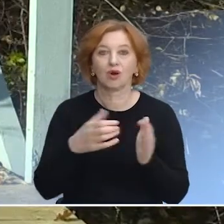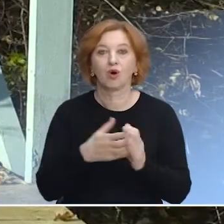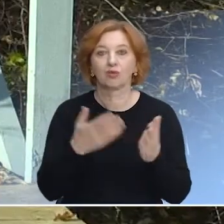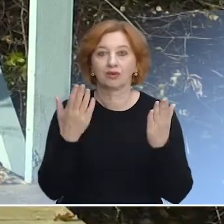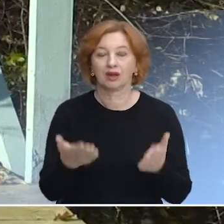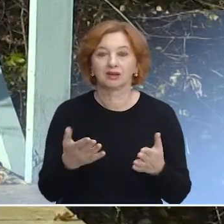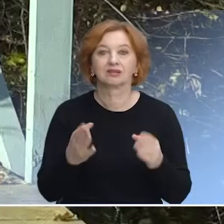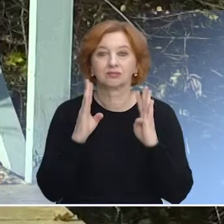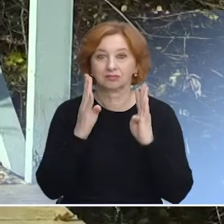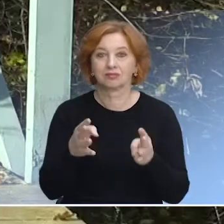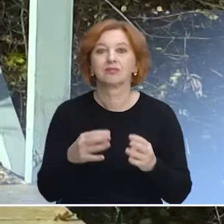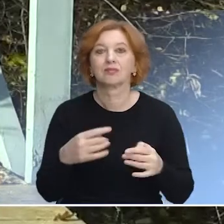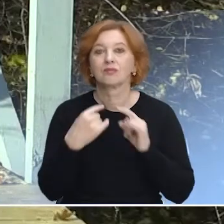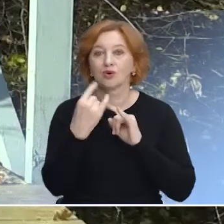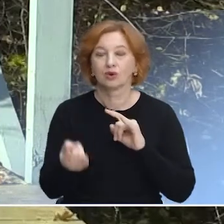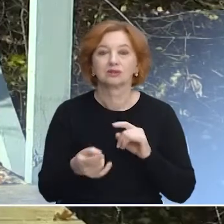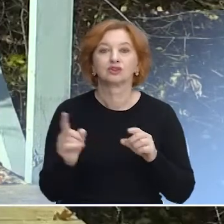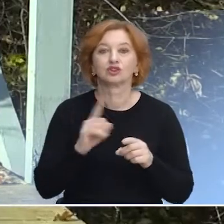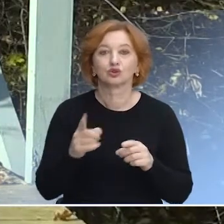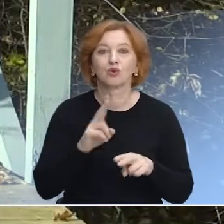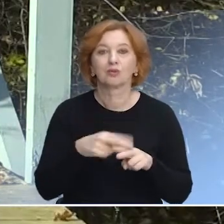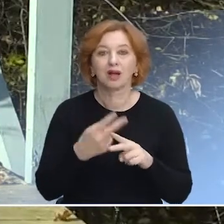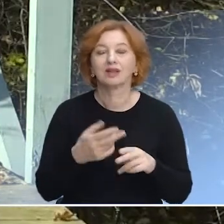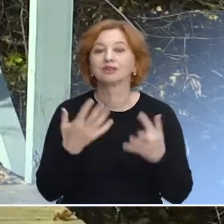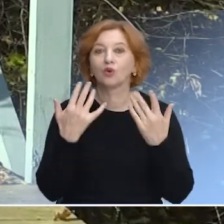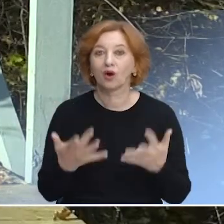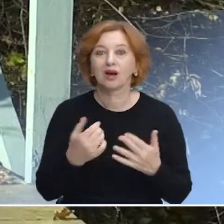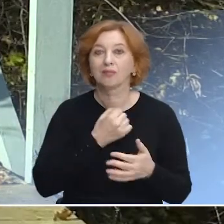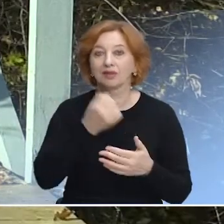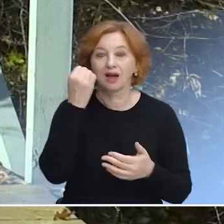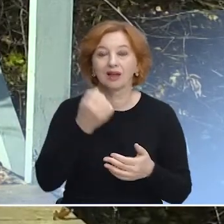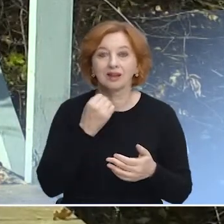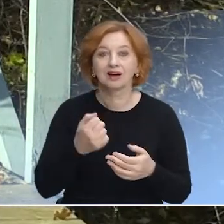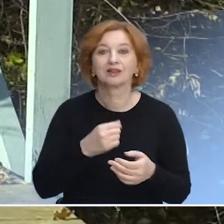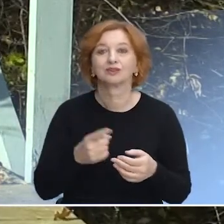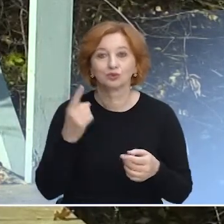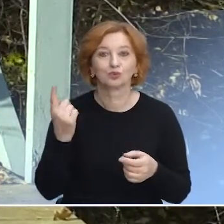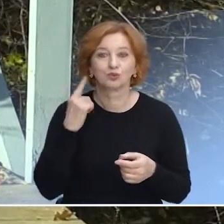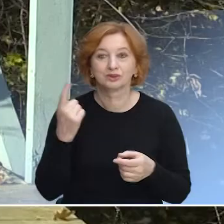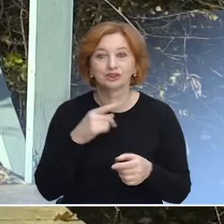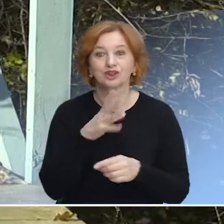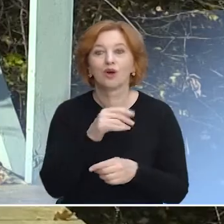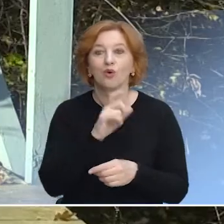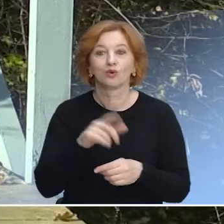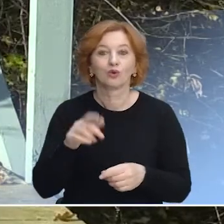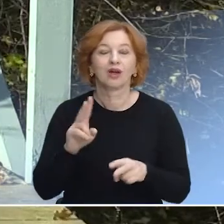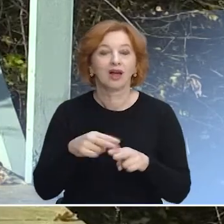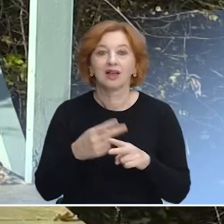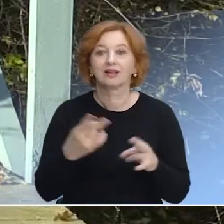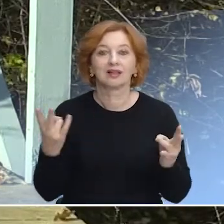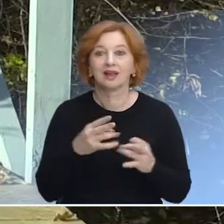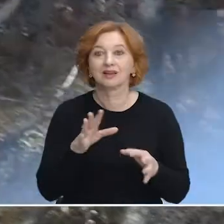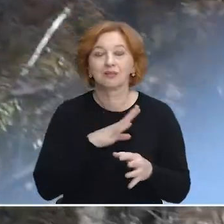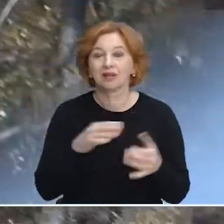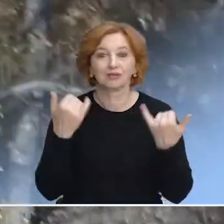Это как это. Столько пока строили мост, столько благодарностей мы уже услышали в свой адрес. Это надо только аплодировать, да,